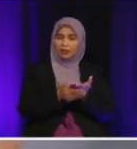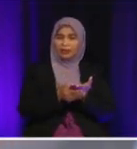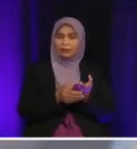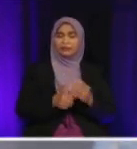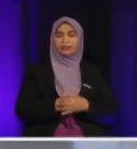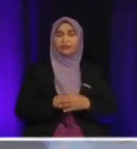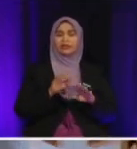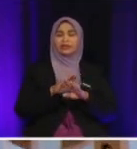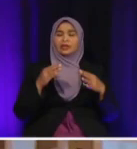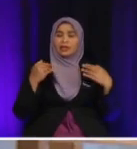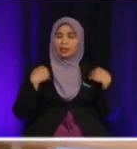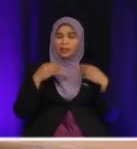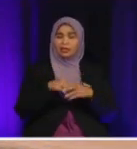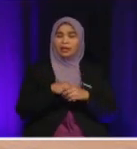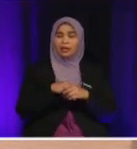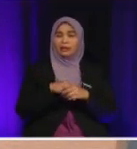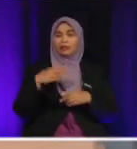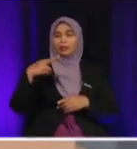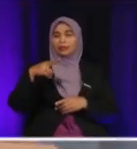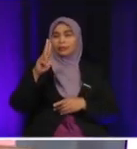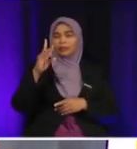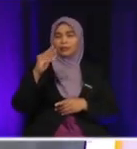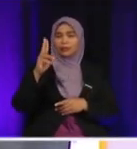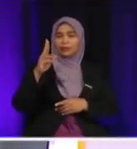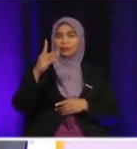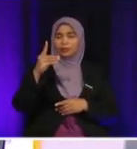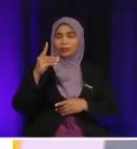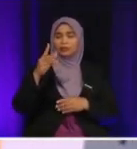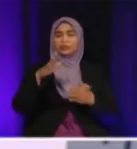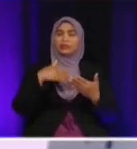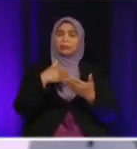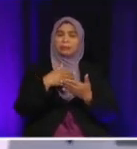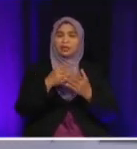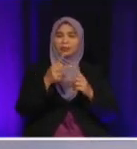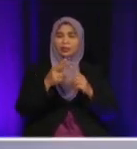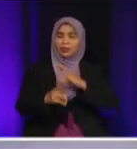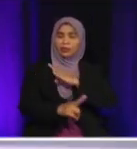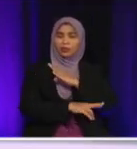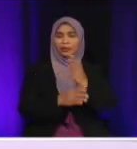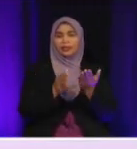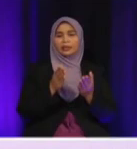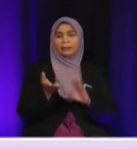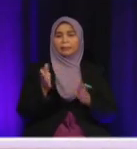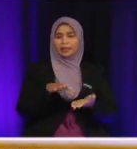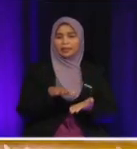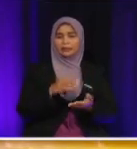tidak ada dalam hukum hudud tapi tahap hukumannya sehingga tahap mati. Begitulah hukum-hukum yang lain. Okey,